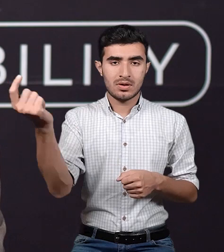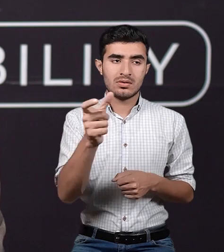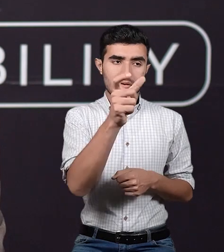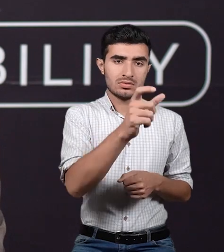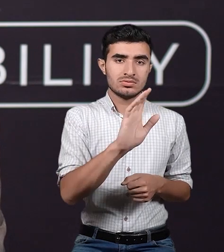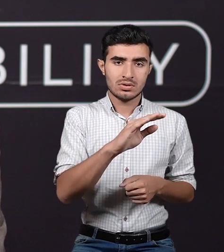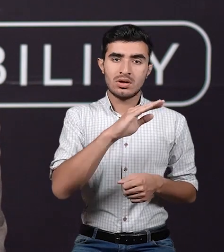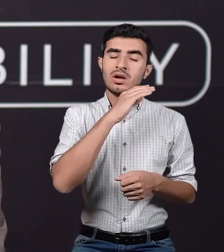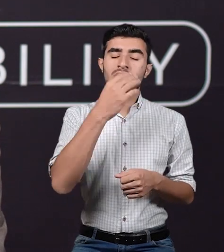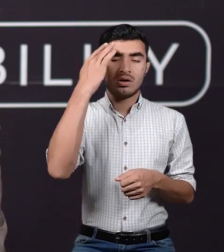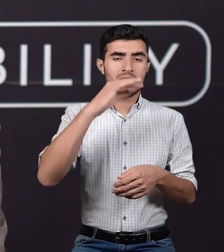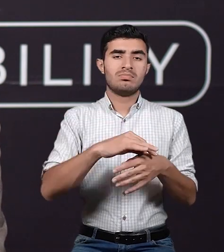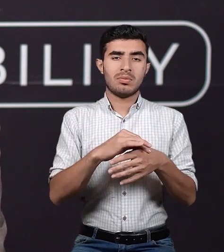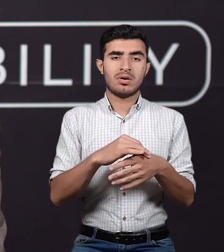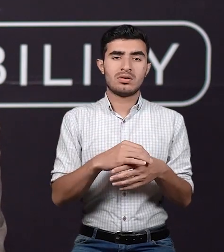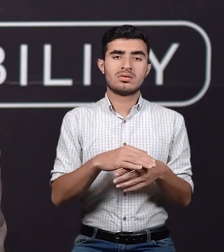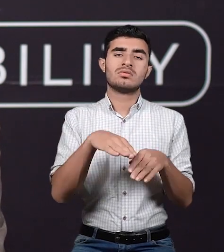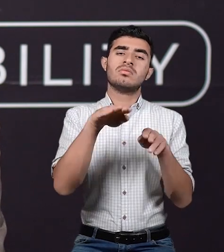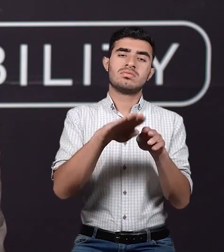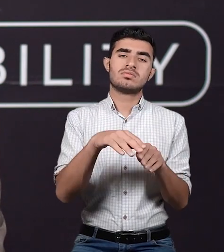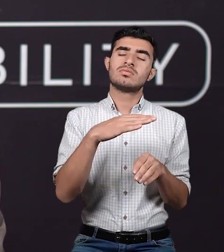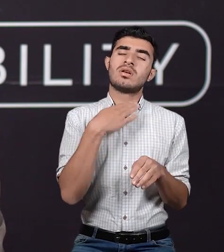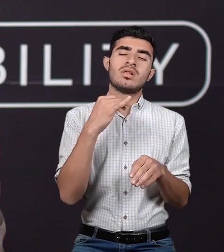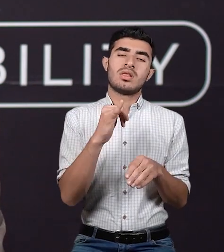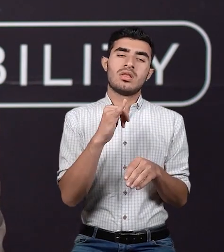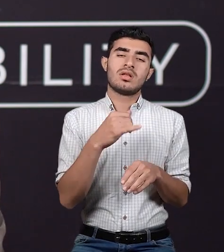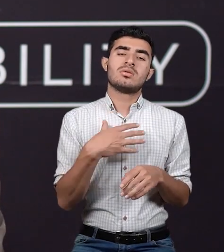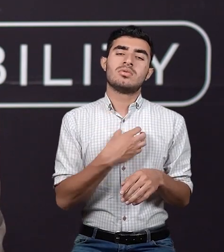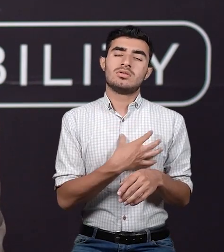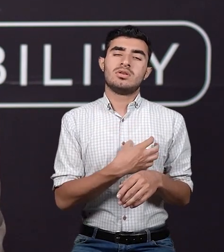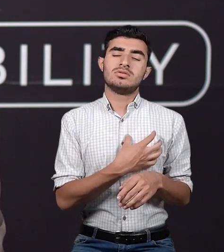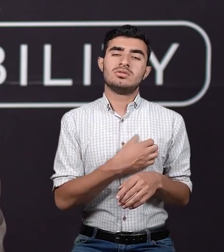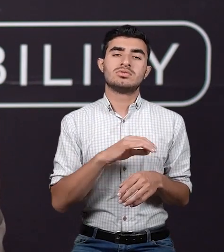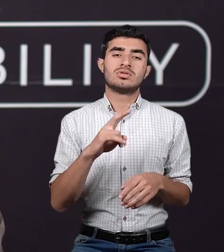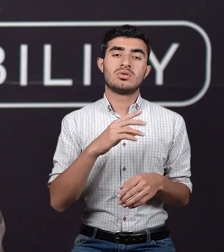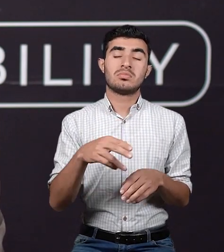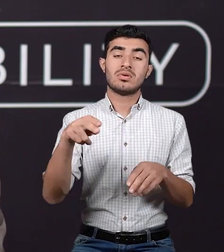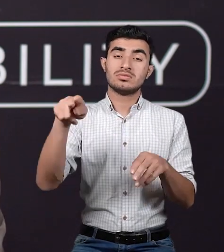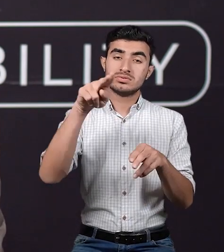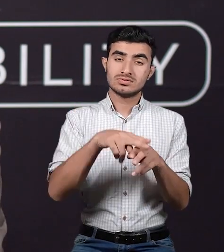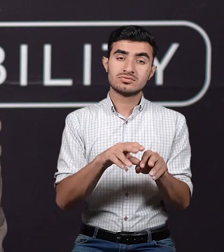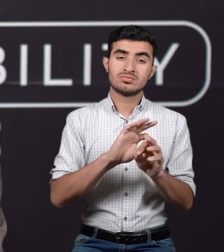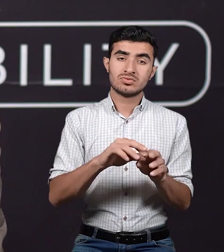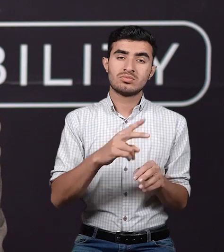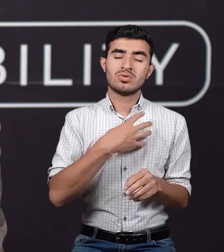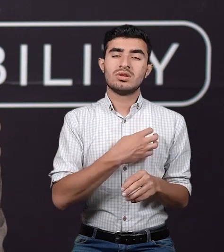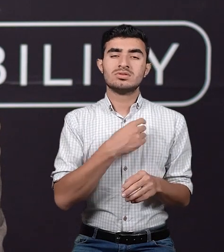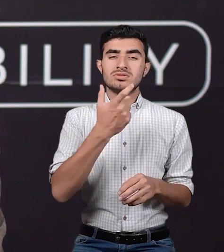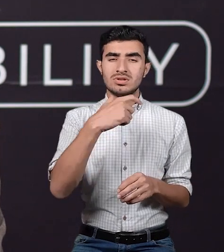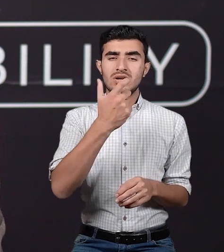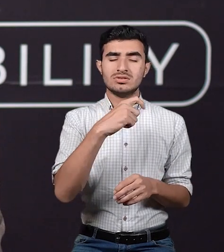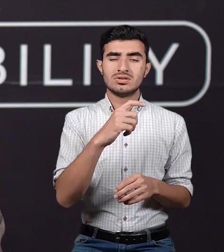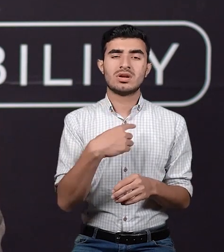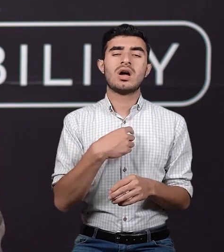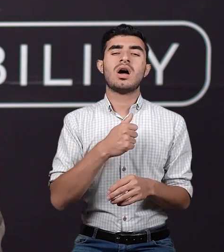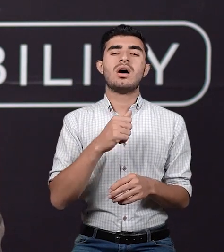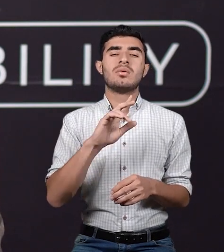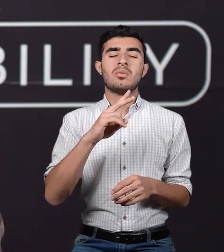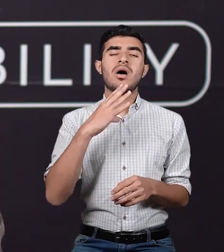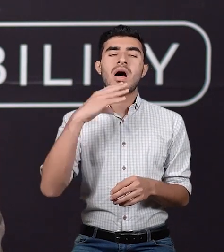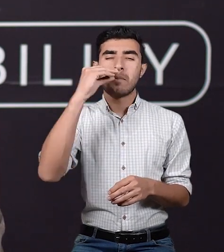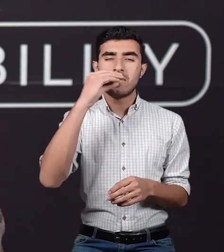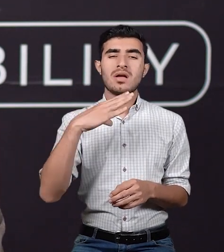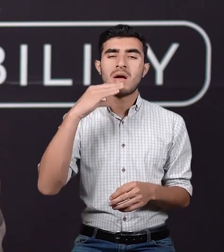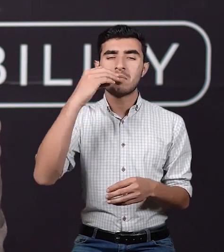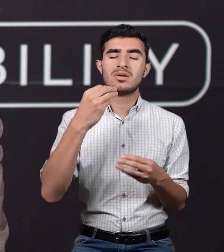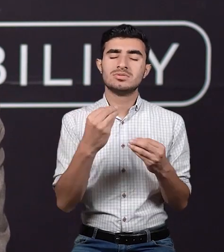آدمی بیڈ پر آتے ہی دل تھام کر تڑپ تڑپ کر ہائے ماں کرنے لگا۔ شاید ماں ڈاکٹر سے بڑھ